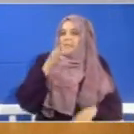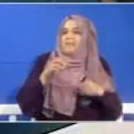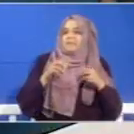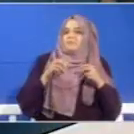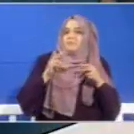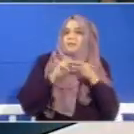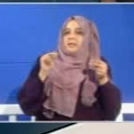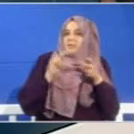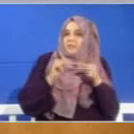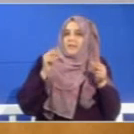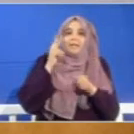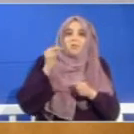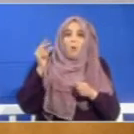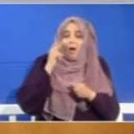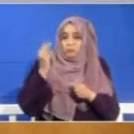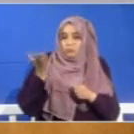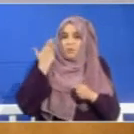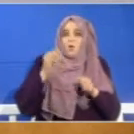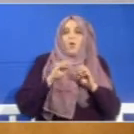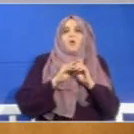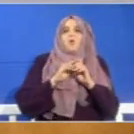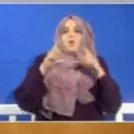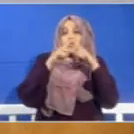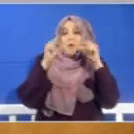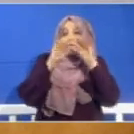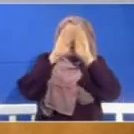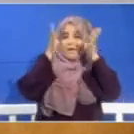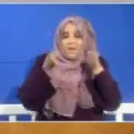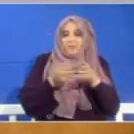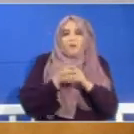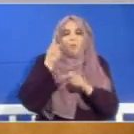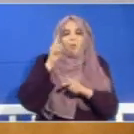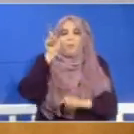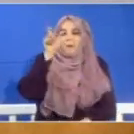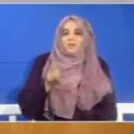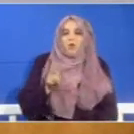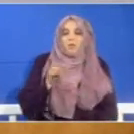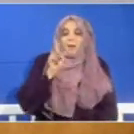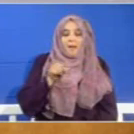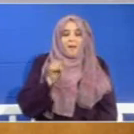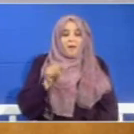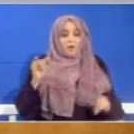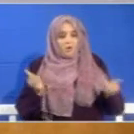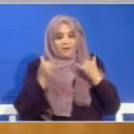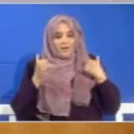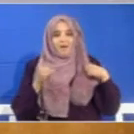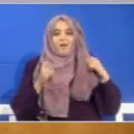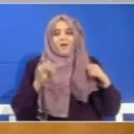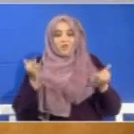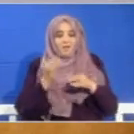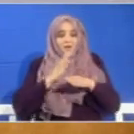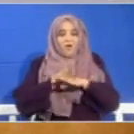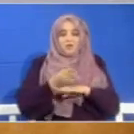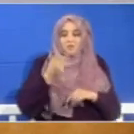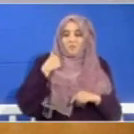في سورة الكهف، صاحب الجنتين عندما دخل جنته وهو ظالم لنفسه، هكذا